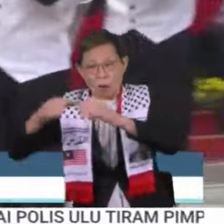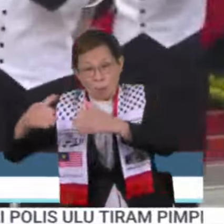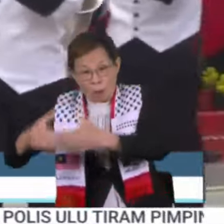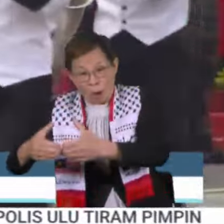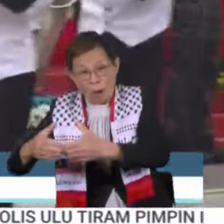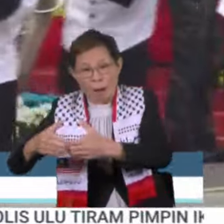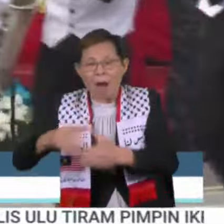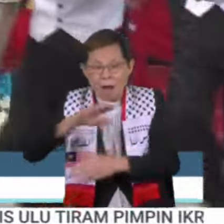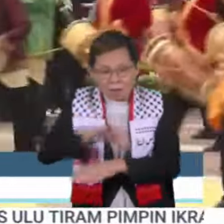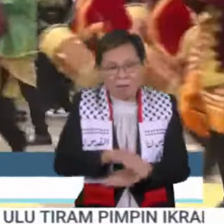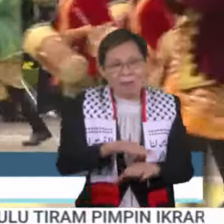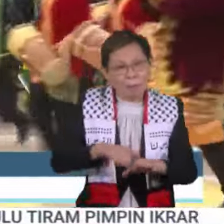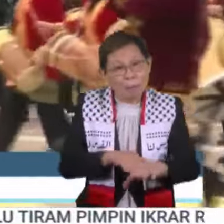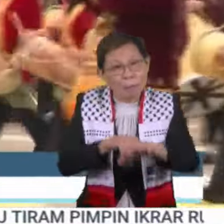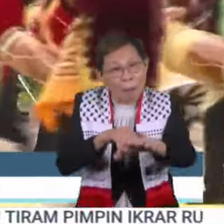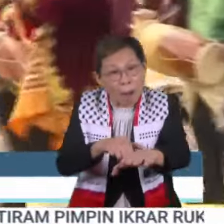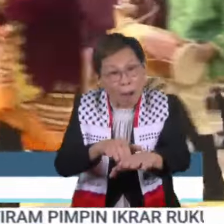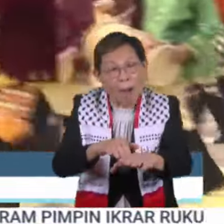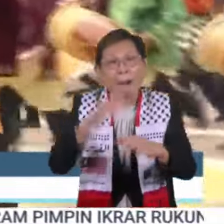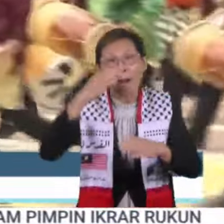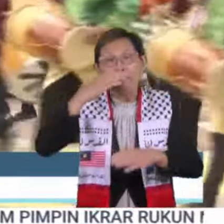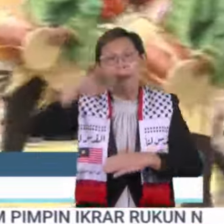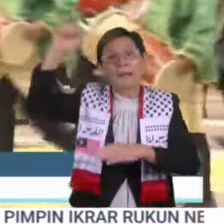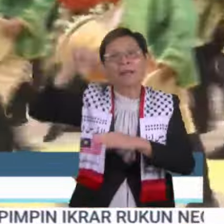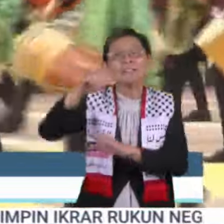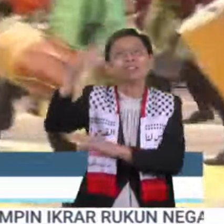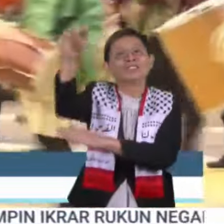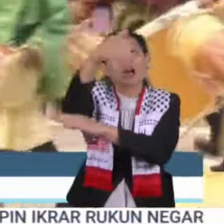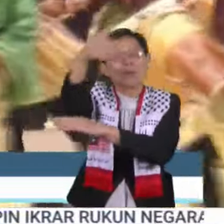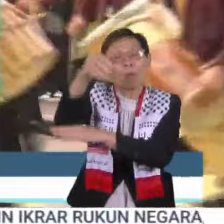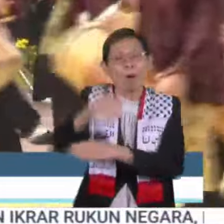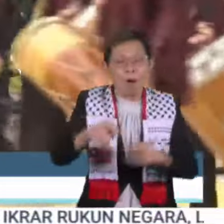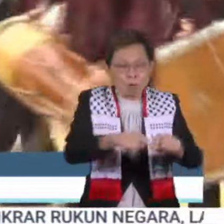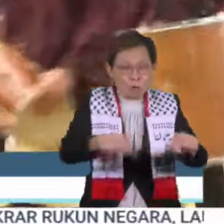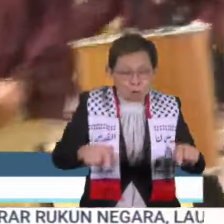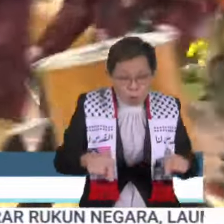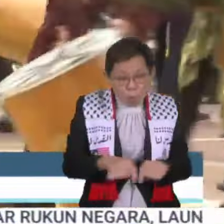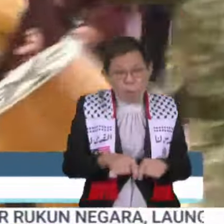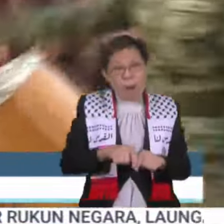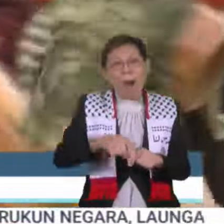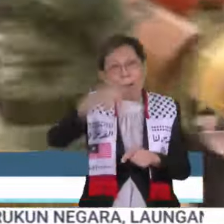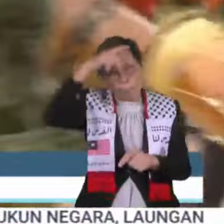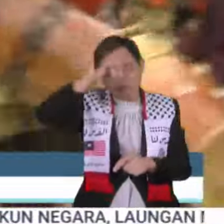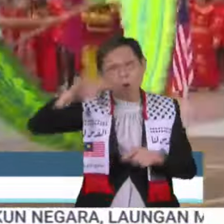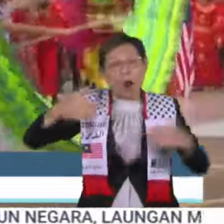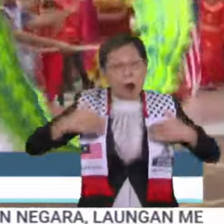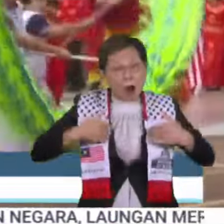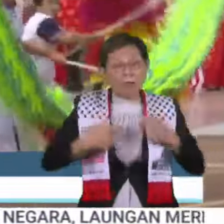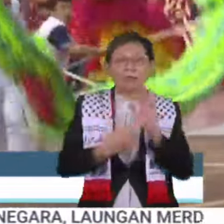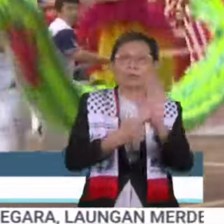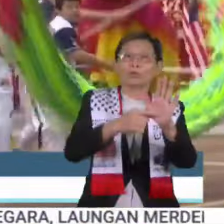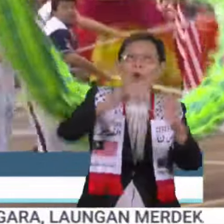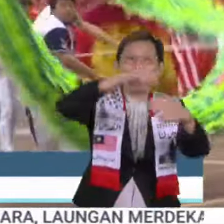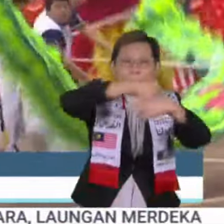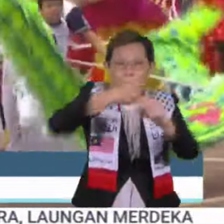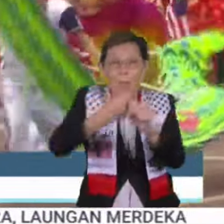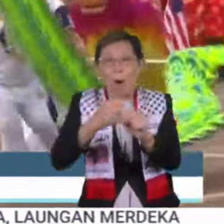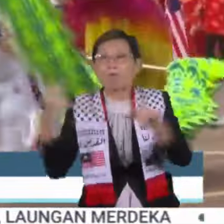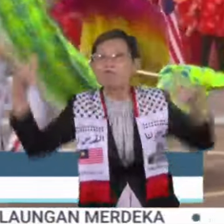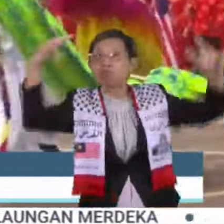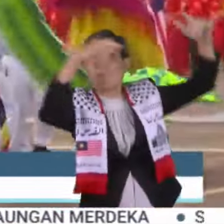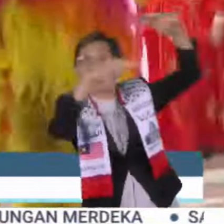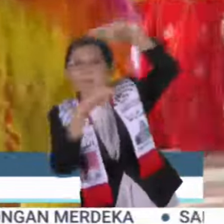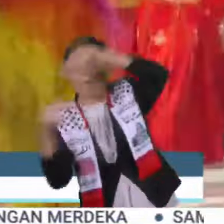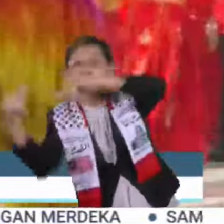kontinjen Kembara Merdeka Jalur Gemilang. Ruang udara Putrajaya turut digamatkan dengan persembahan formasi jet pejuang